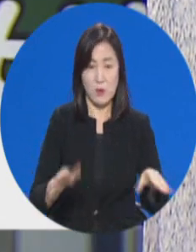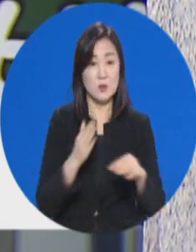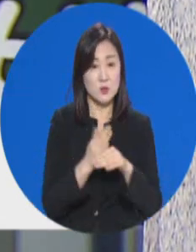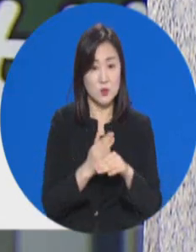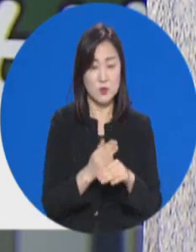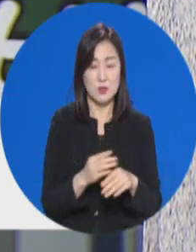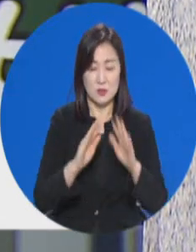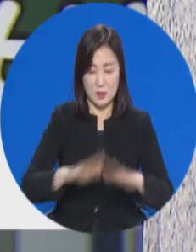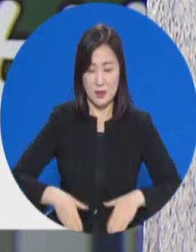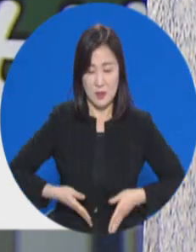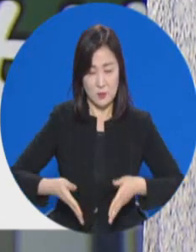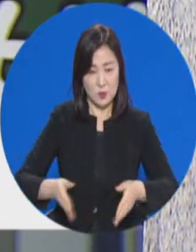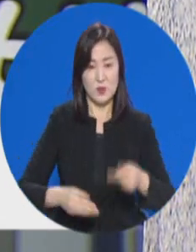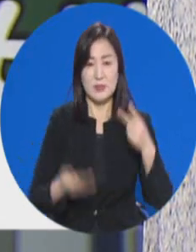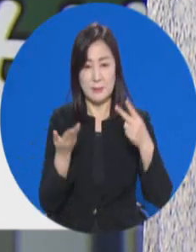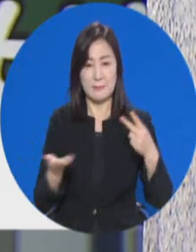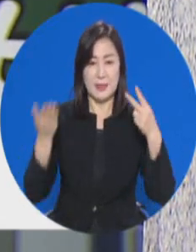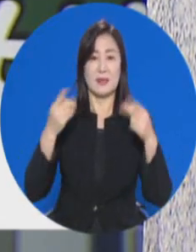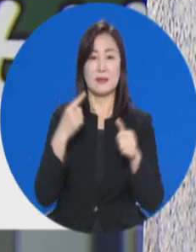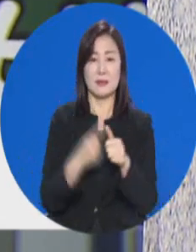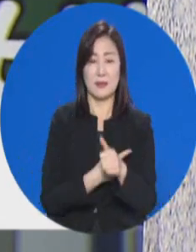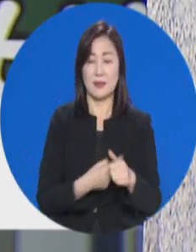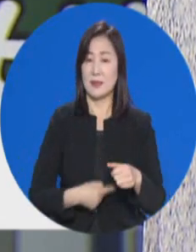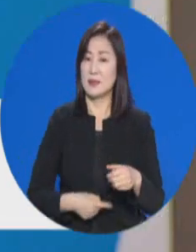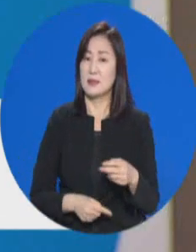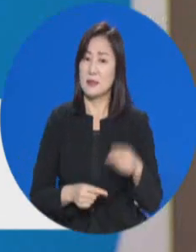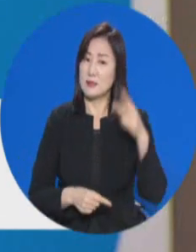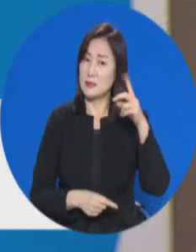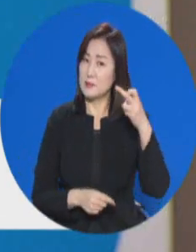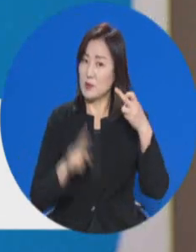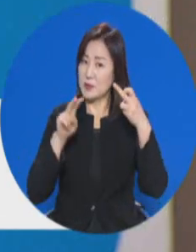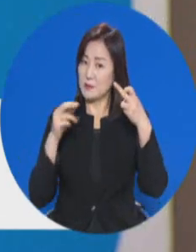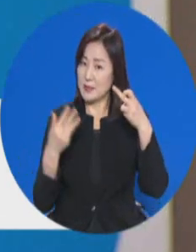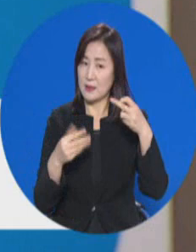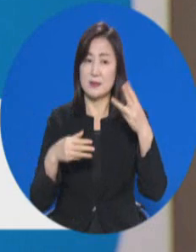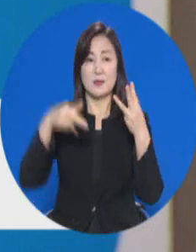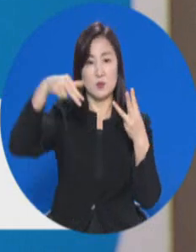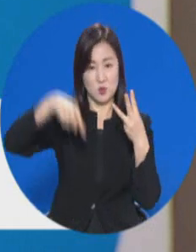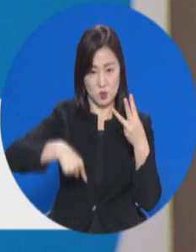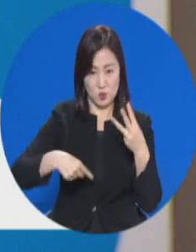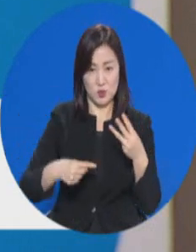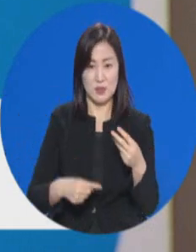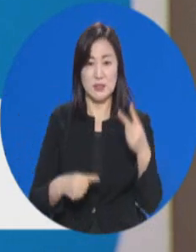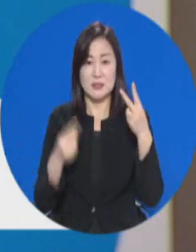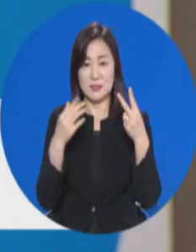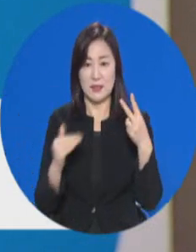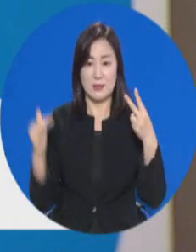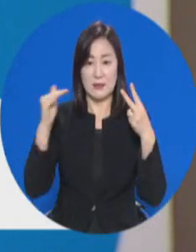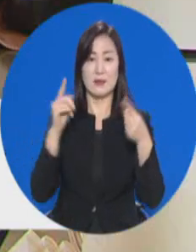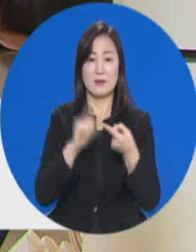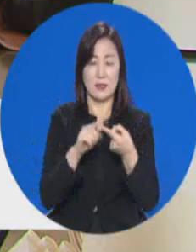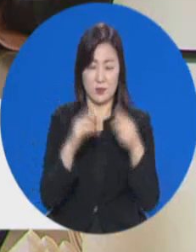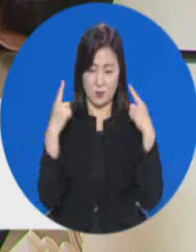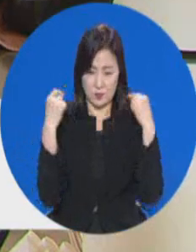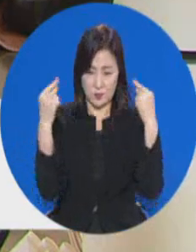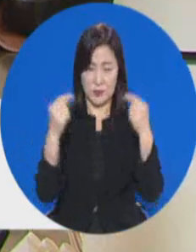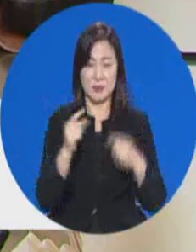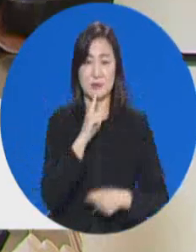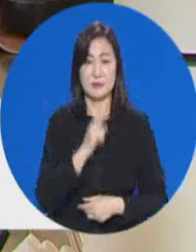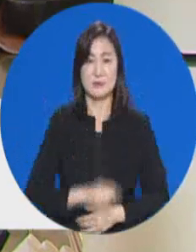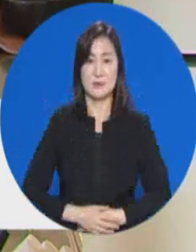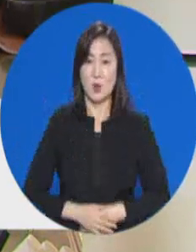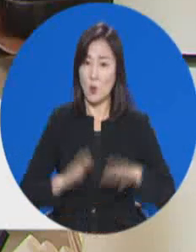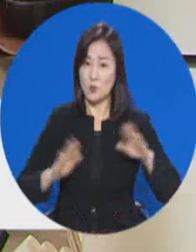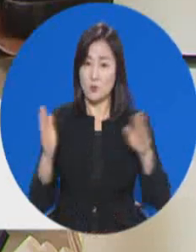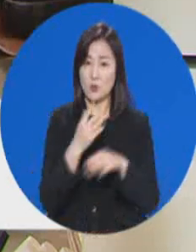2단계 격상에 따라 오는 28일까지 3주간 탄력적인 사회적 거리두기 2단계를 유지하기로 했습니다. 이에 따라